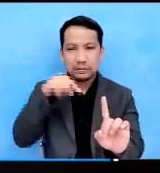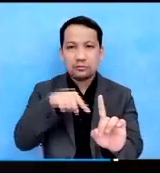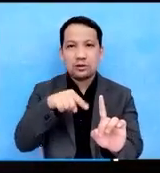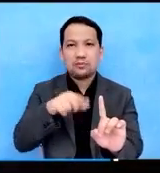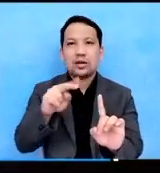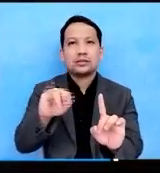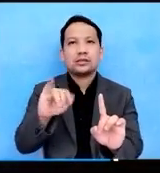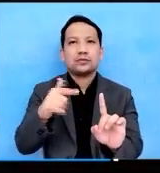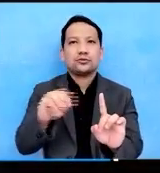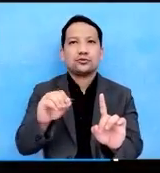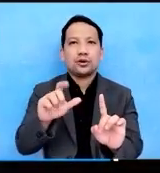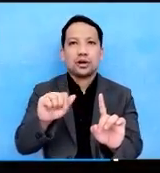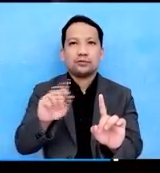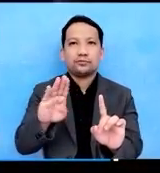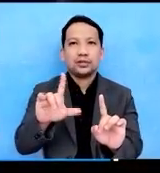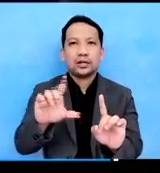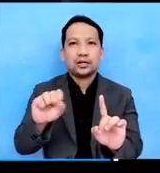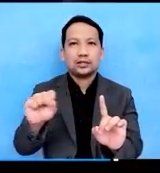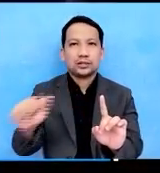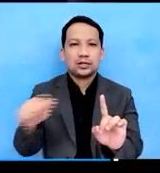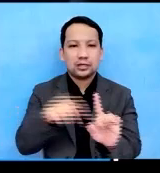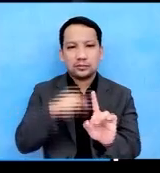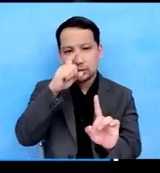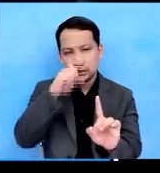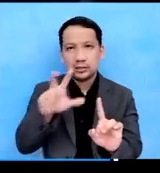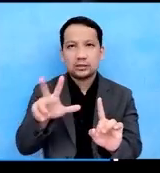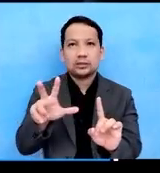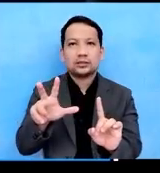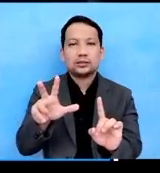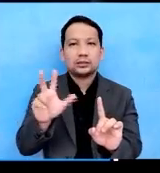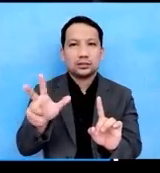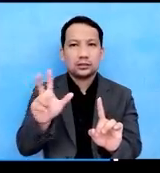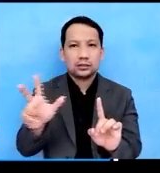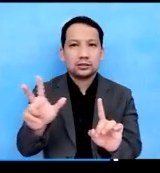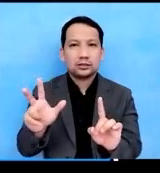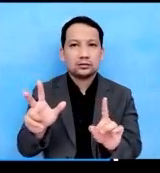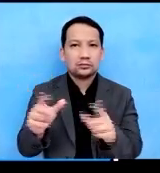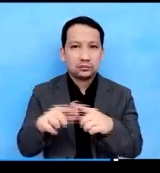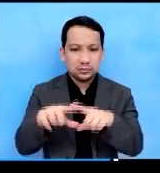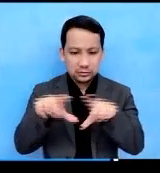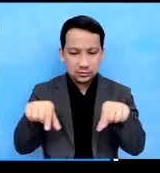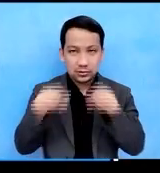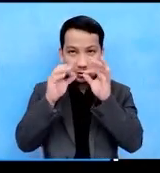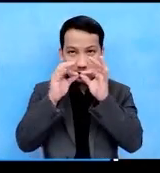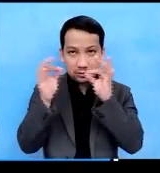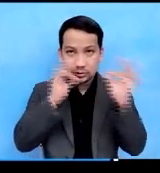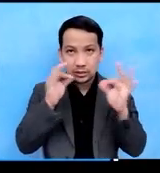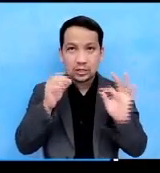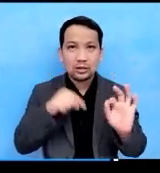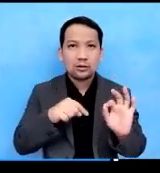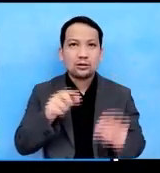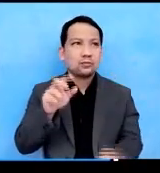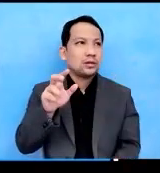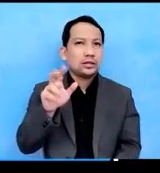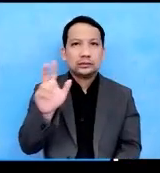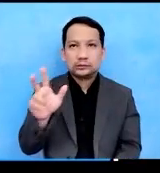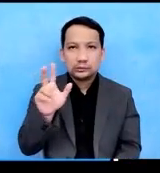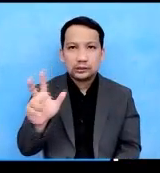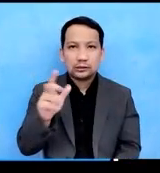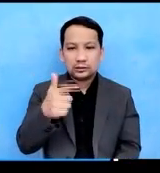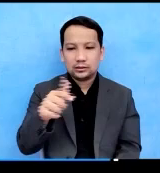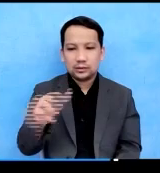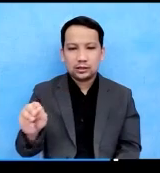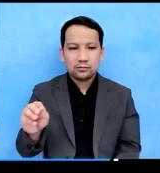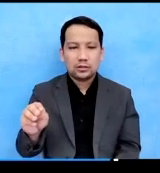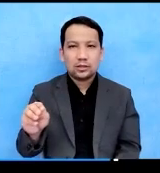Nino Ablaza, 34 anyos. Nasabat mula sa suspect ang ilang pakete ng hinihinalang shabu na nasa 20 gramo. May street